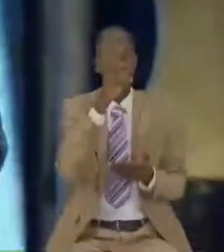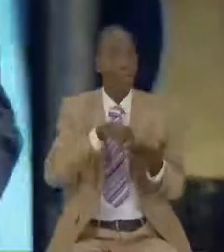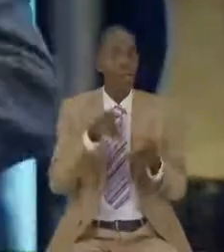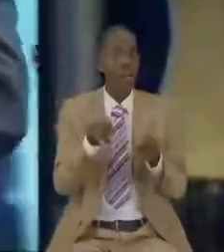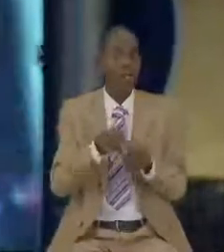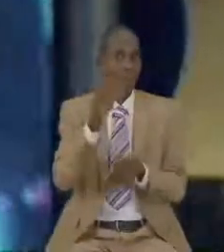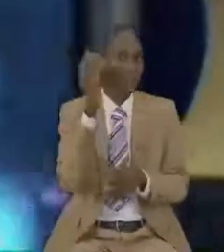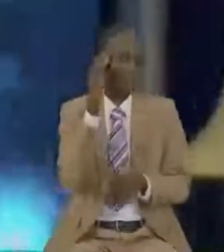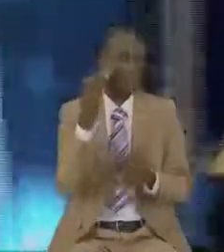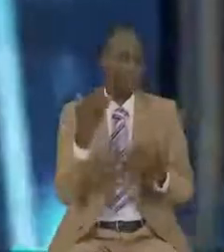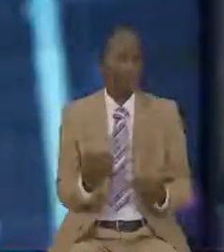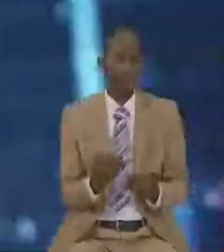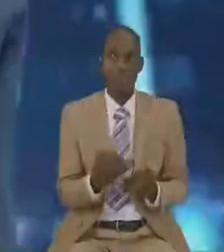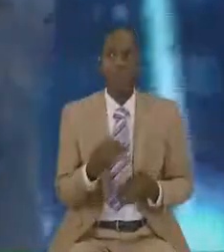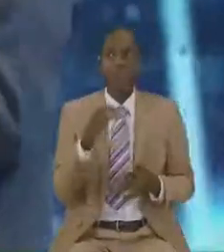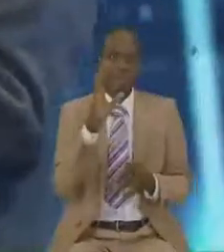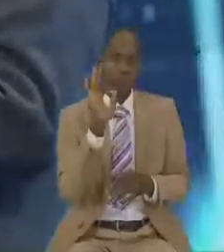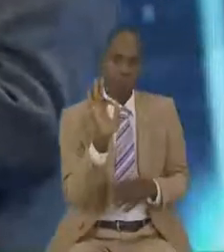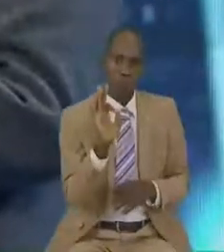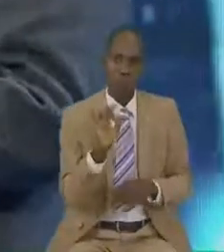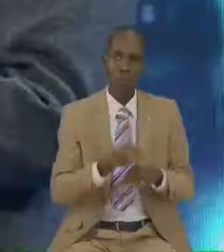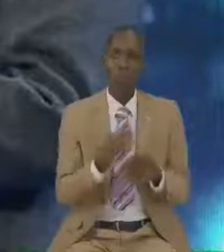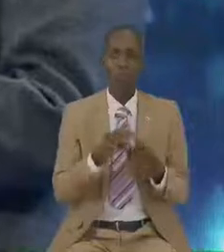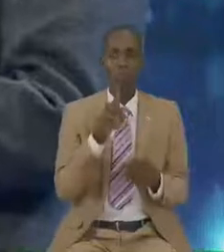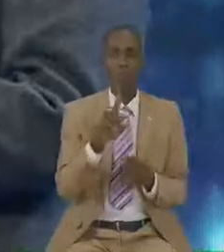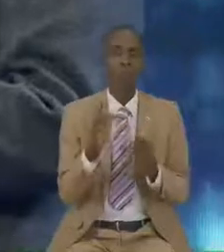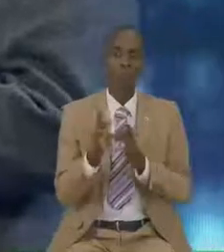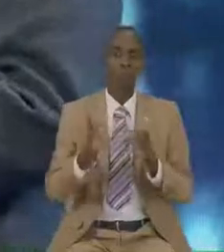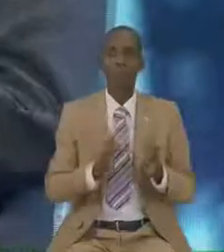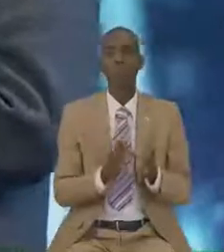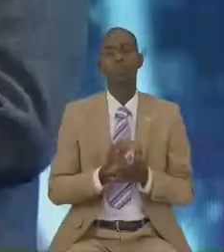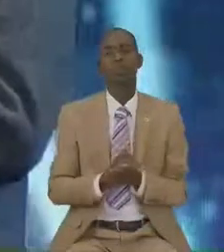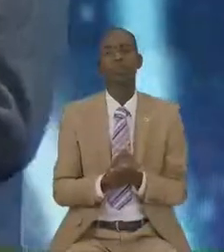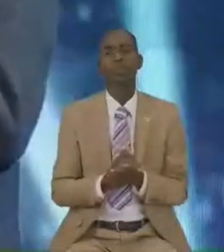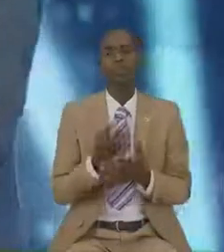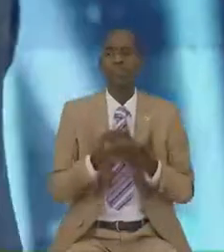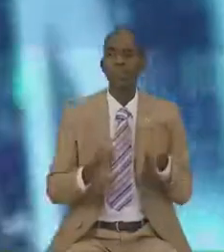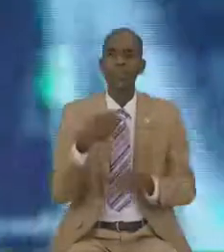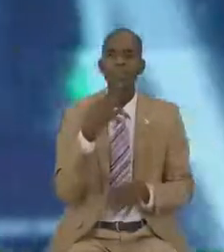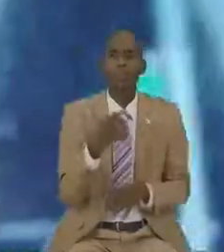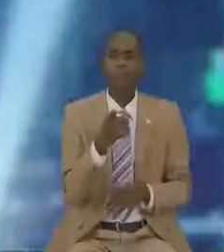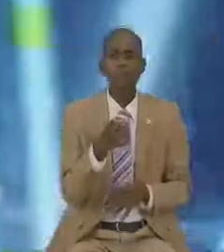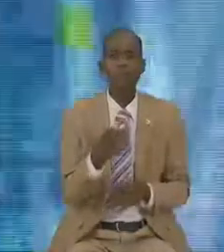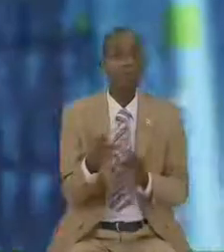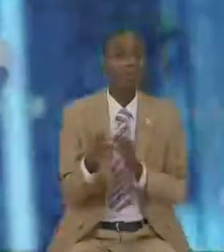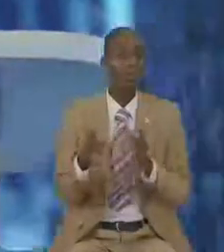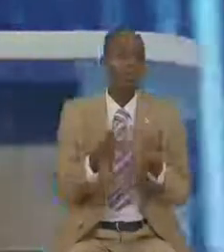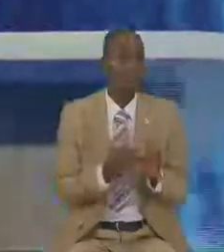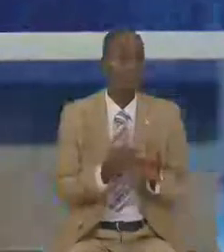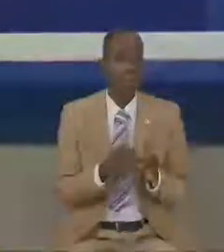lu, que tu as entendu maintenant, il lui annonça la bonne nouvelle de Jésus. Qu'est-ce qu'il lui a